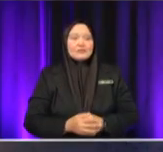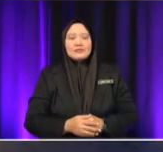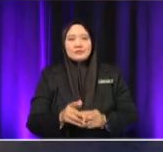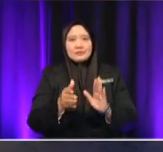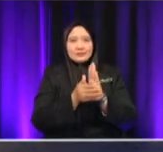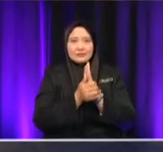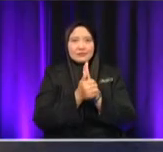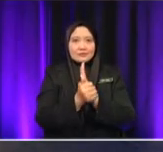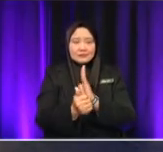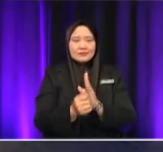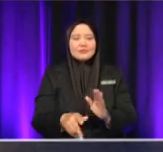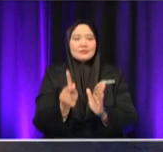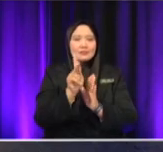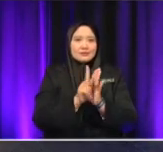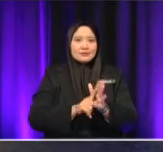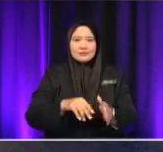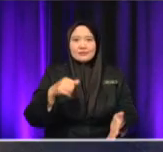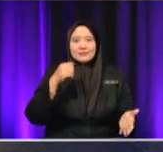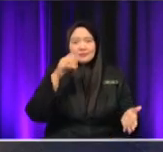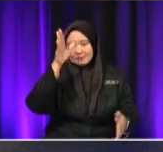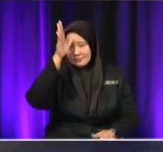dalam kita kadang-kadang